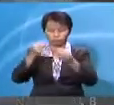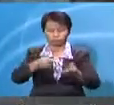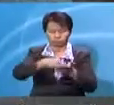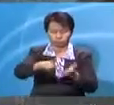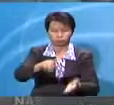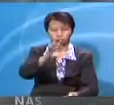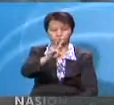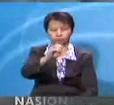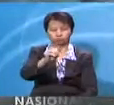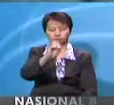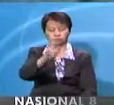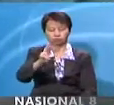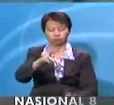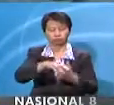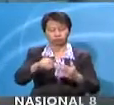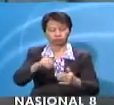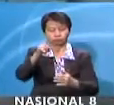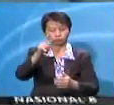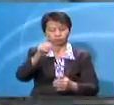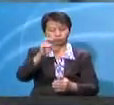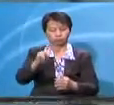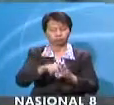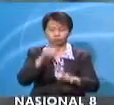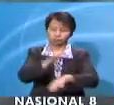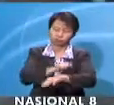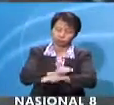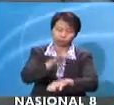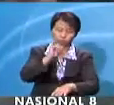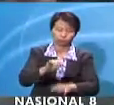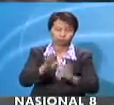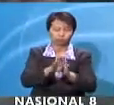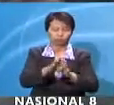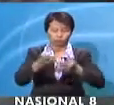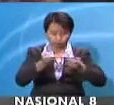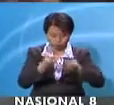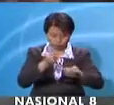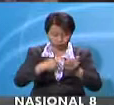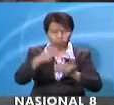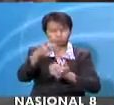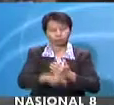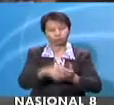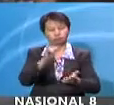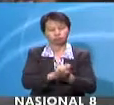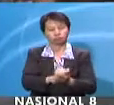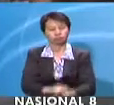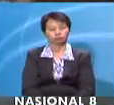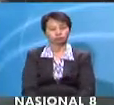sebanyak RM70 setan sebagai upah kepada pihak yang menguruskan projek tersebut.